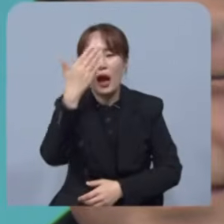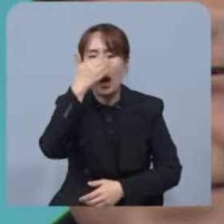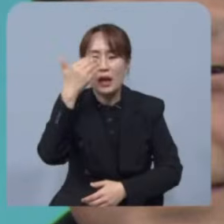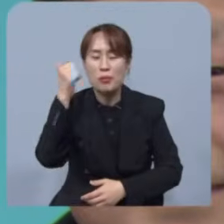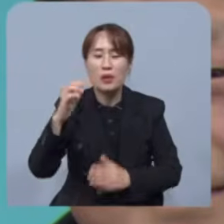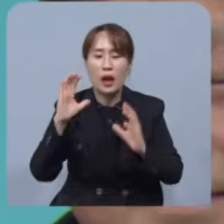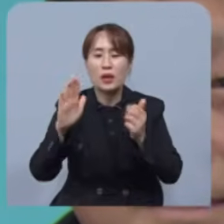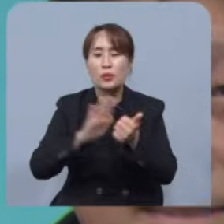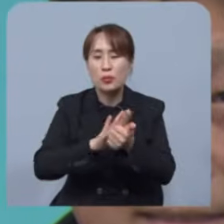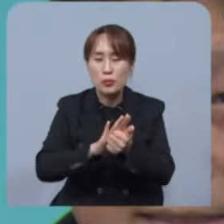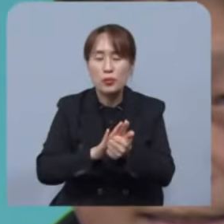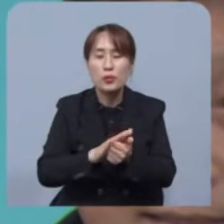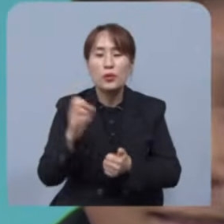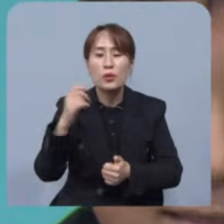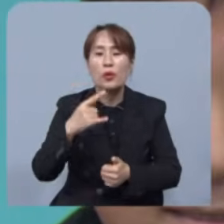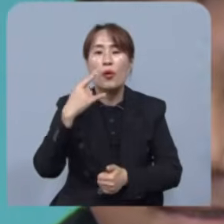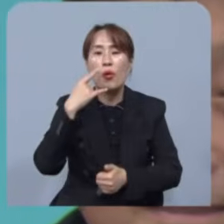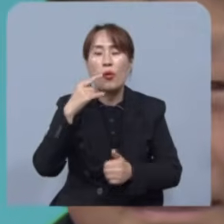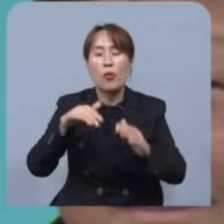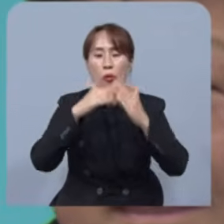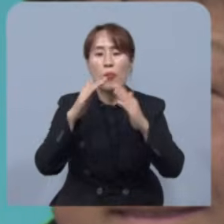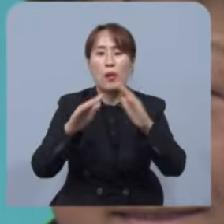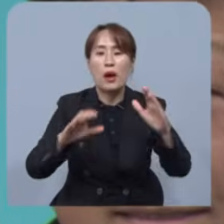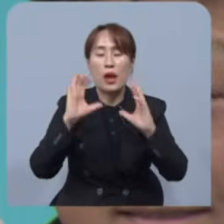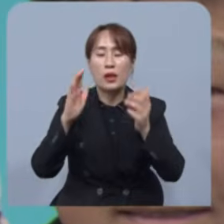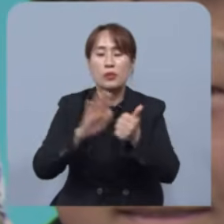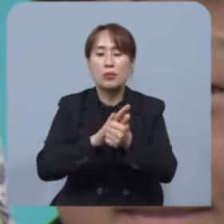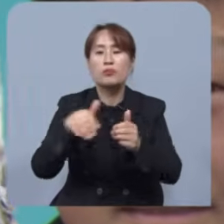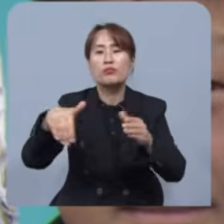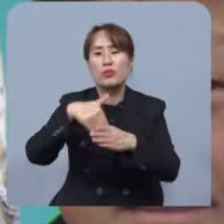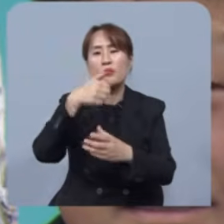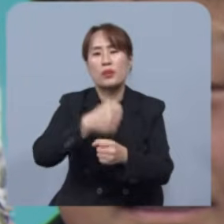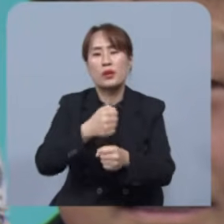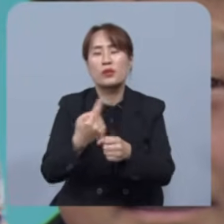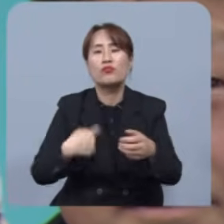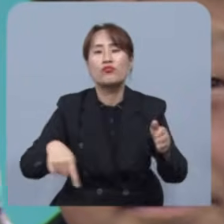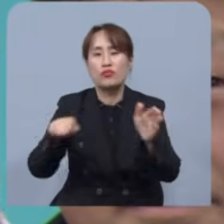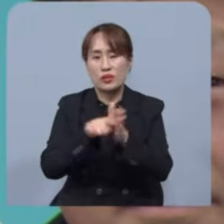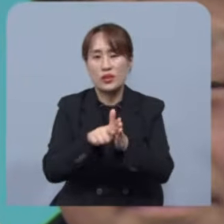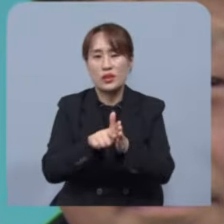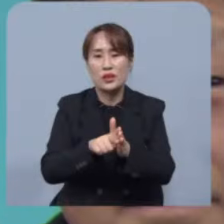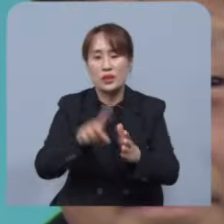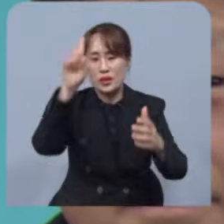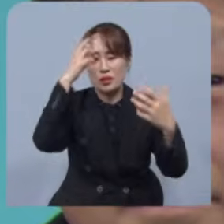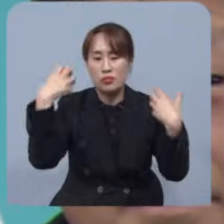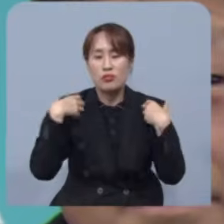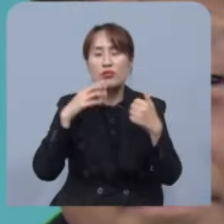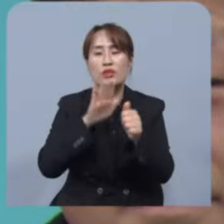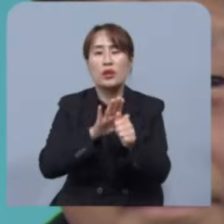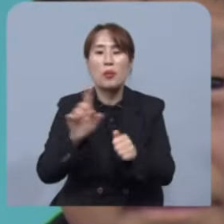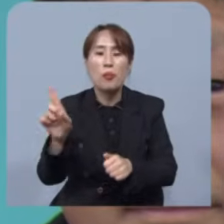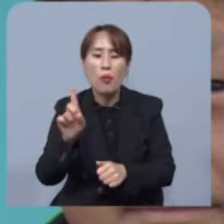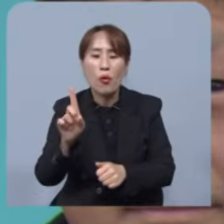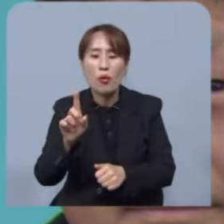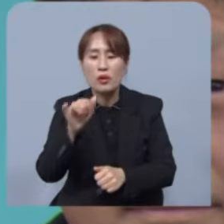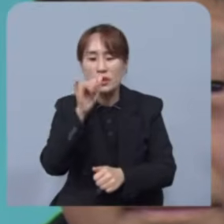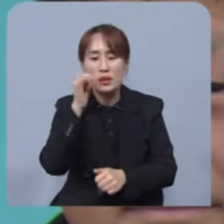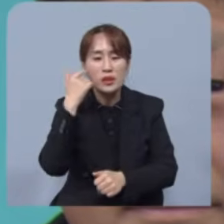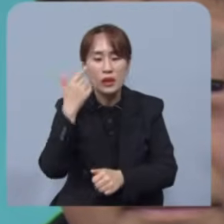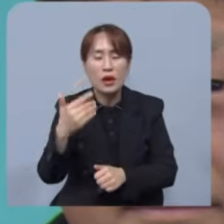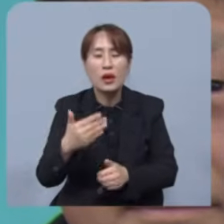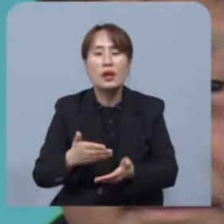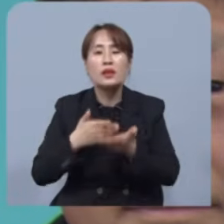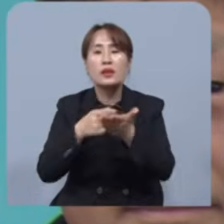할아버지도 아이를 돌보고 온 마을이 아이를 돌보는 그런 문화를 만들어가기 위해서 정부가 지원할 게 무엇이 있을까요? 그